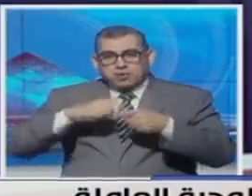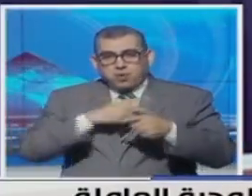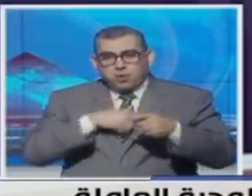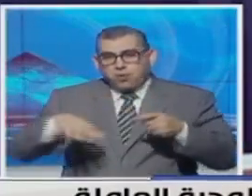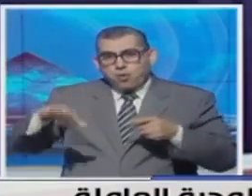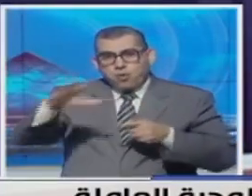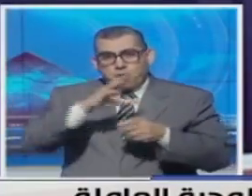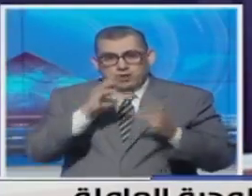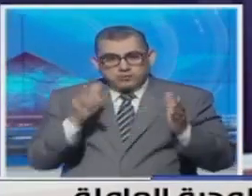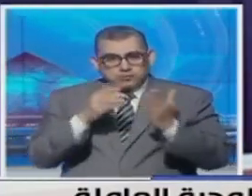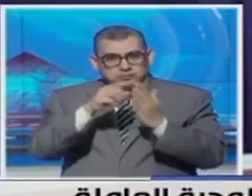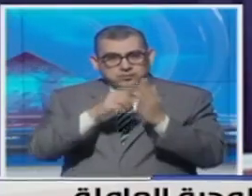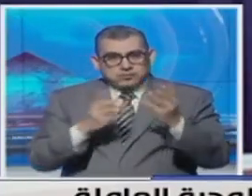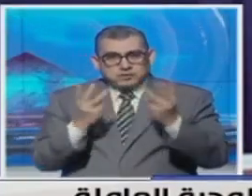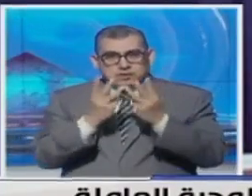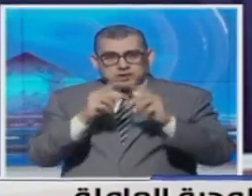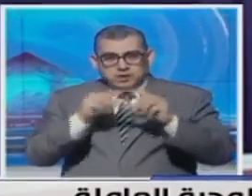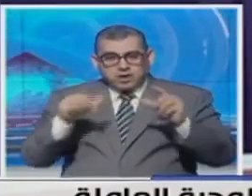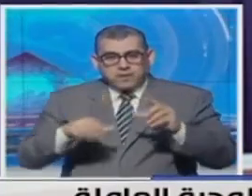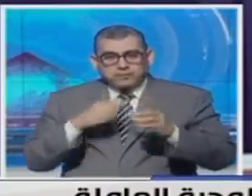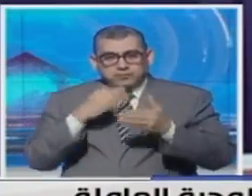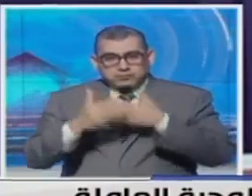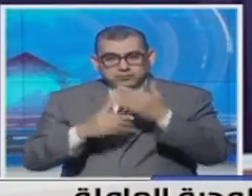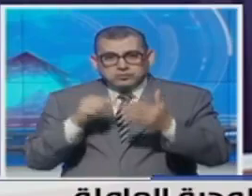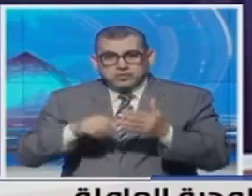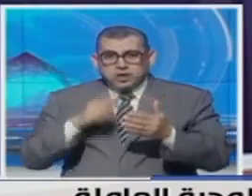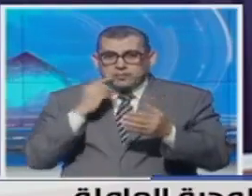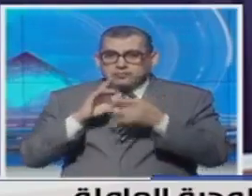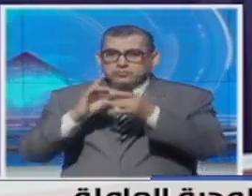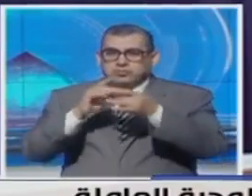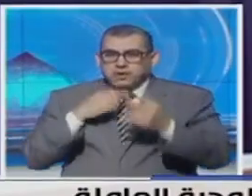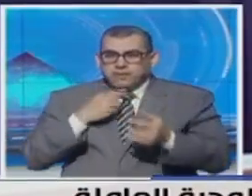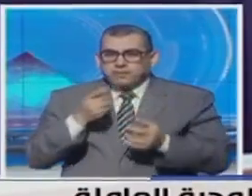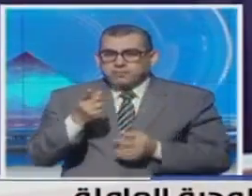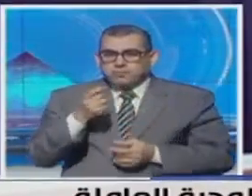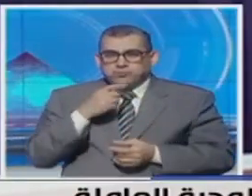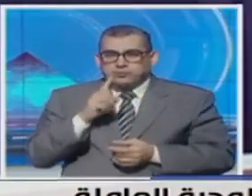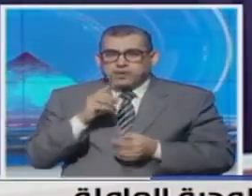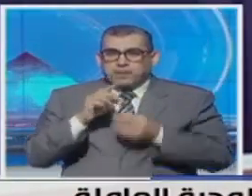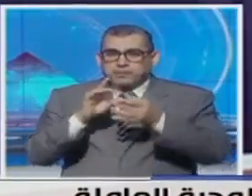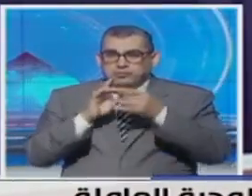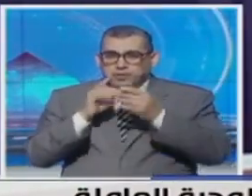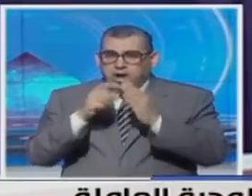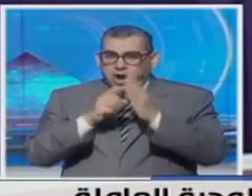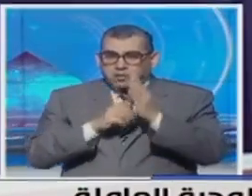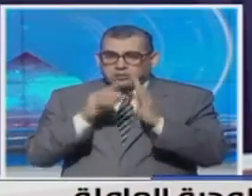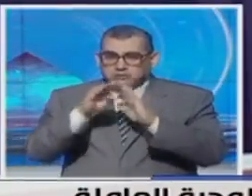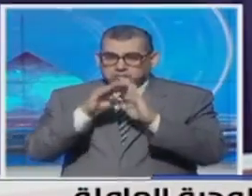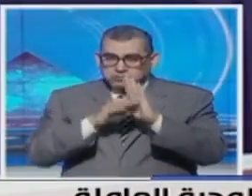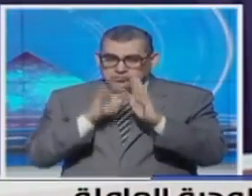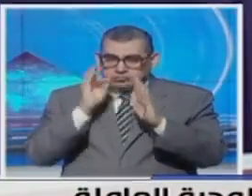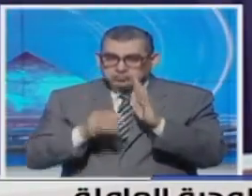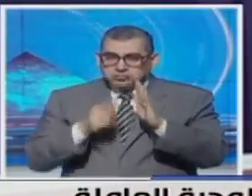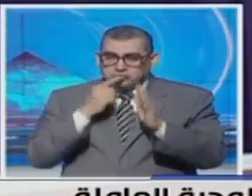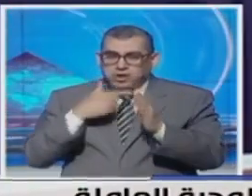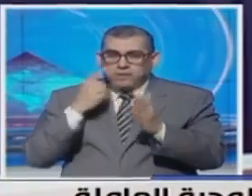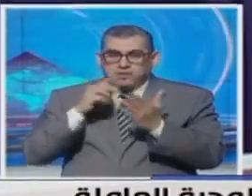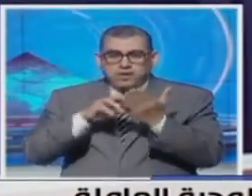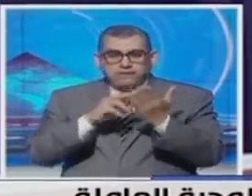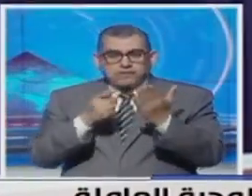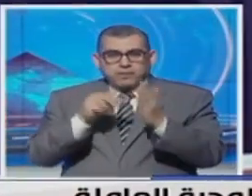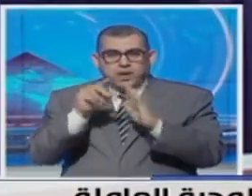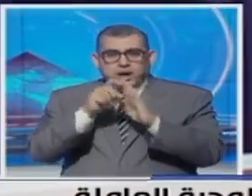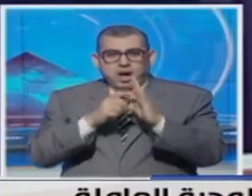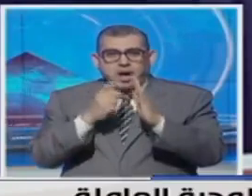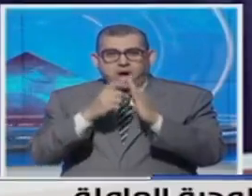الحكومية ومنصتها وتخاطبني بنفس اللغة اللي انا اقدر استوعبها، في قوانين وفي لوائح، عشان اترجم اللوائح والقوانين